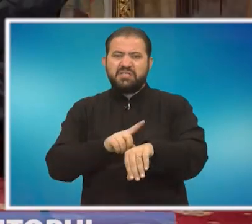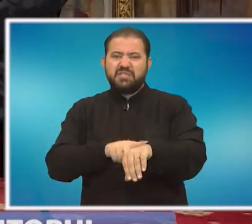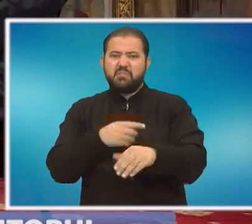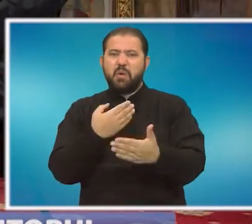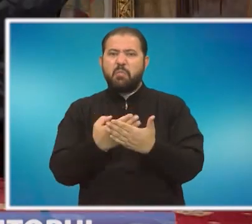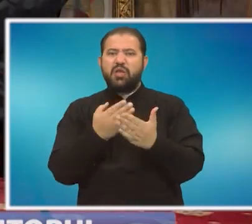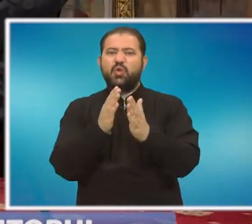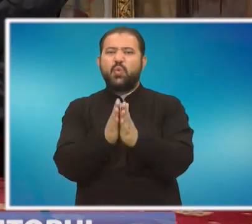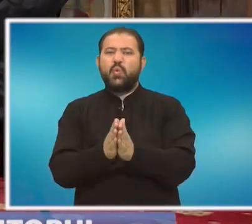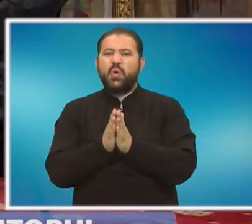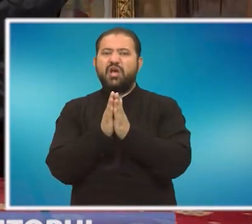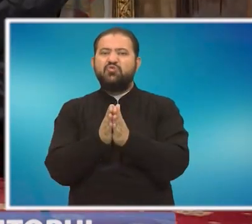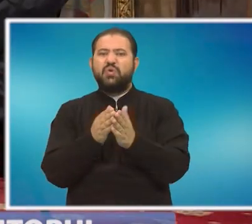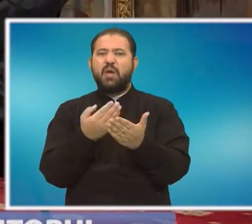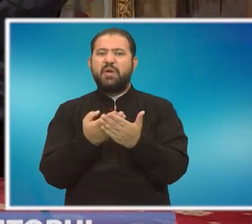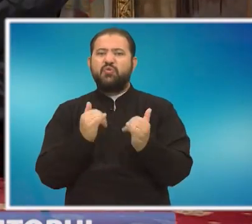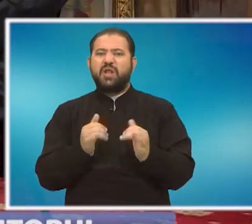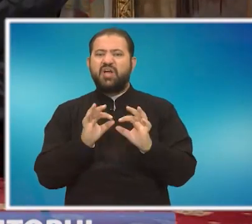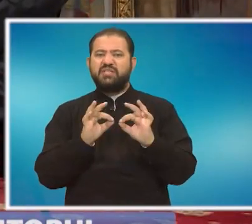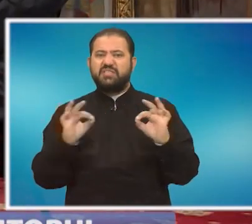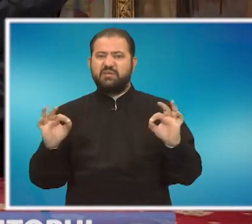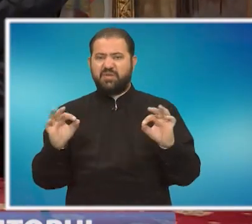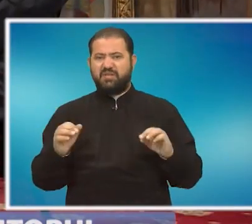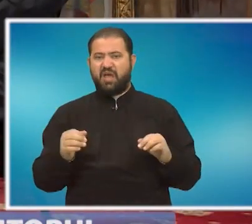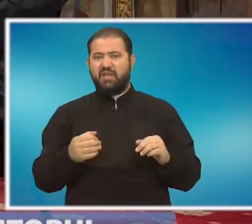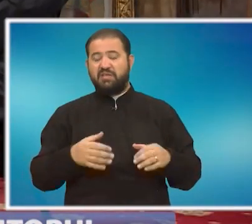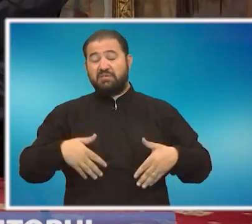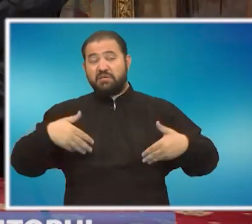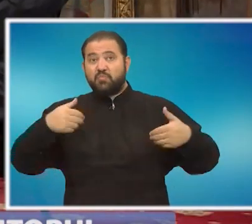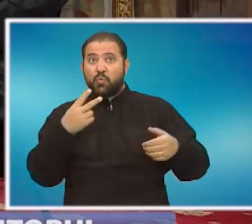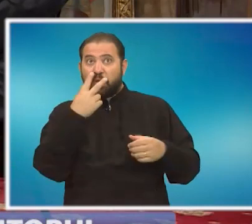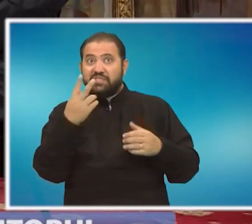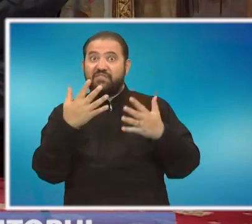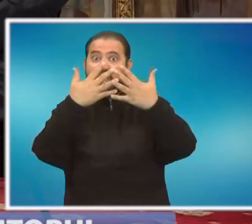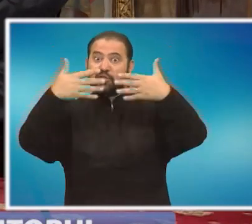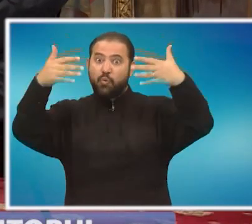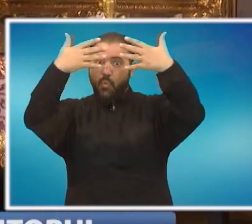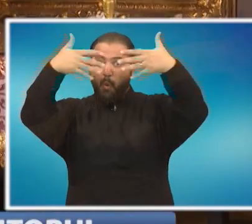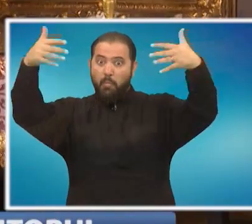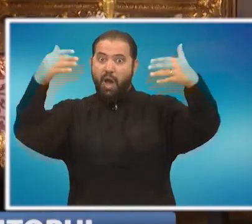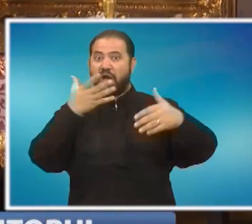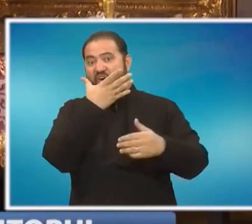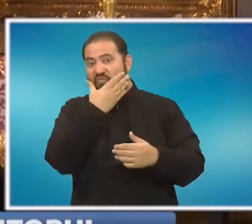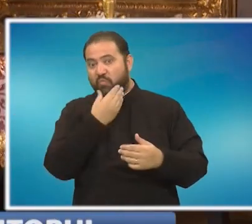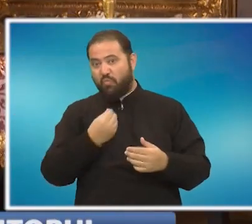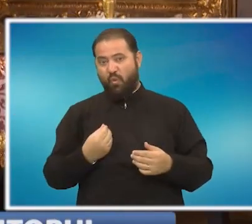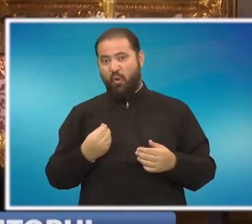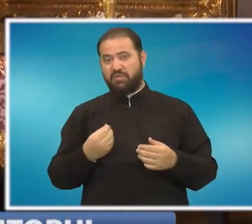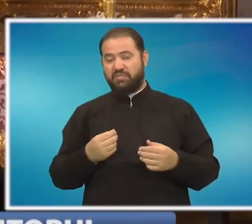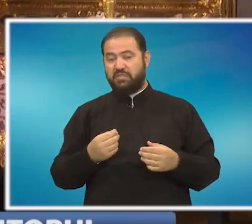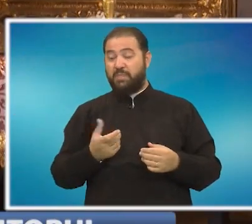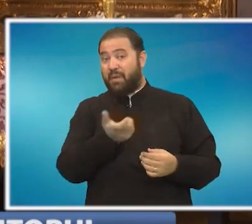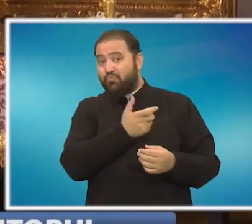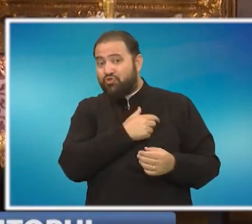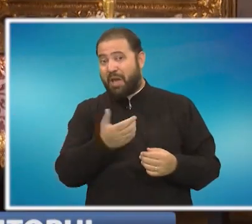găsesc timp pentru această simplitate, să admire un copac, să-i admire pe cei din jur. Putem găsi în